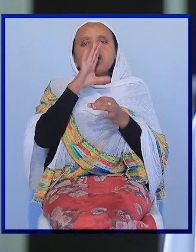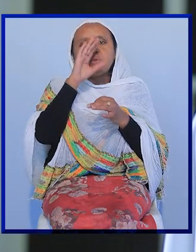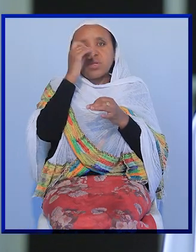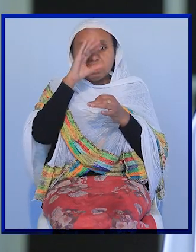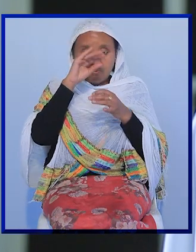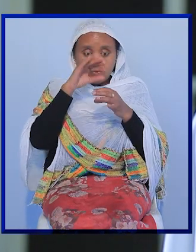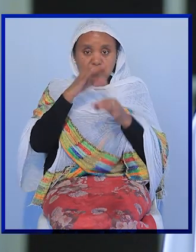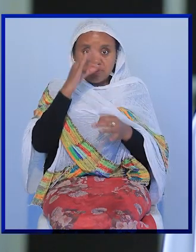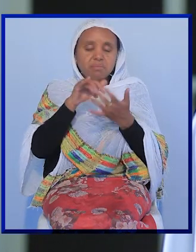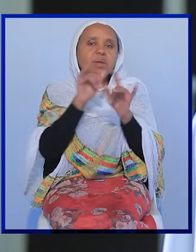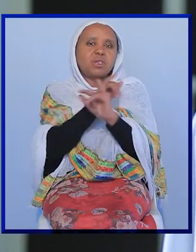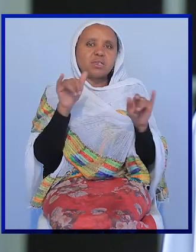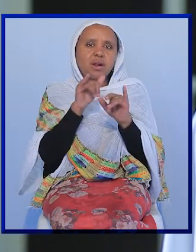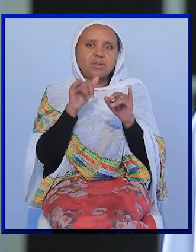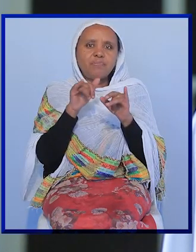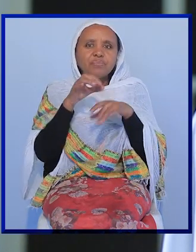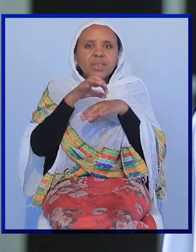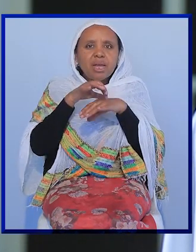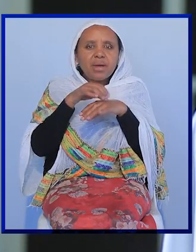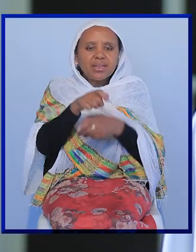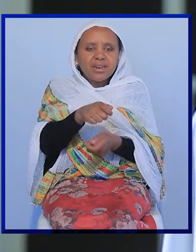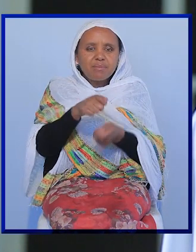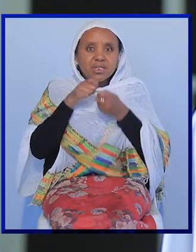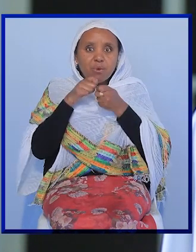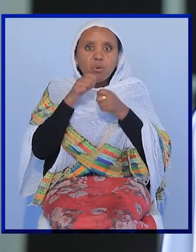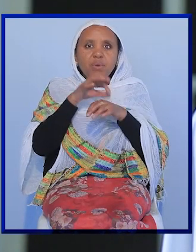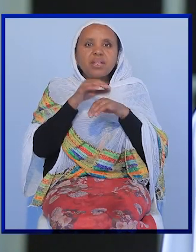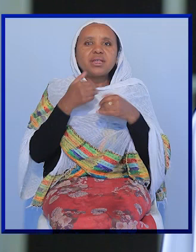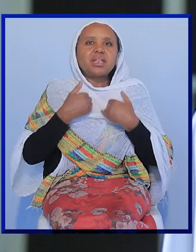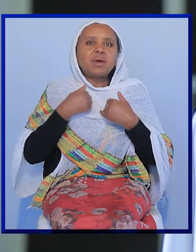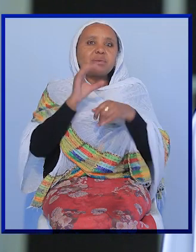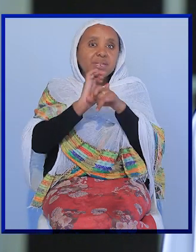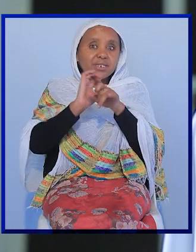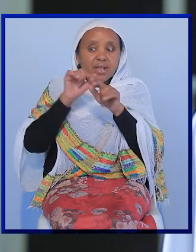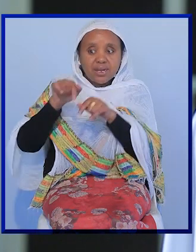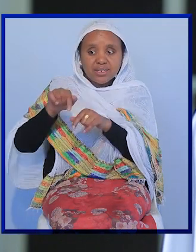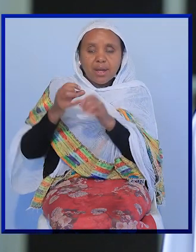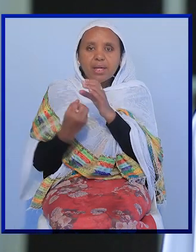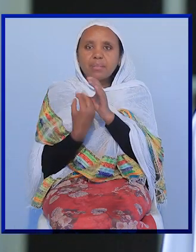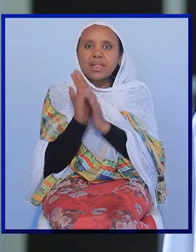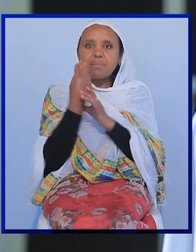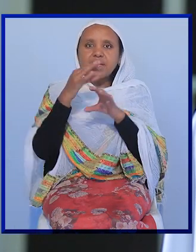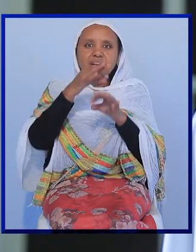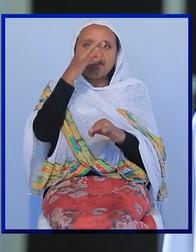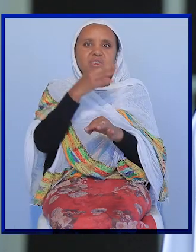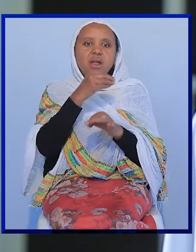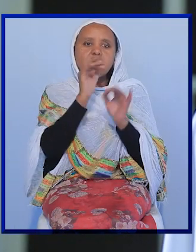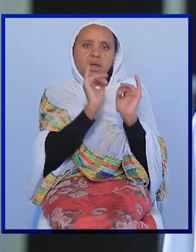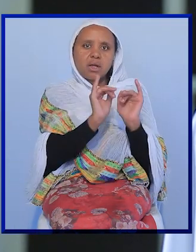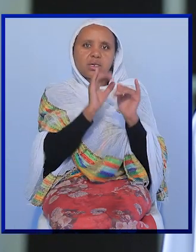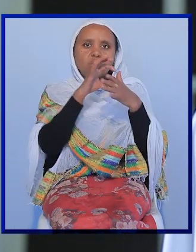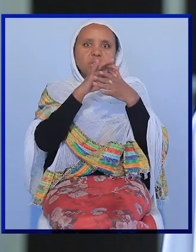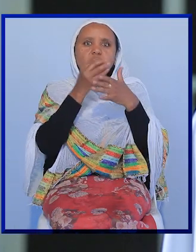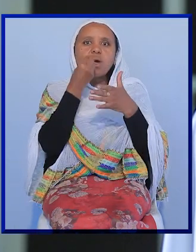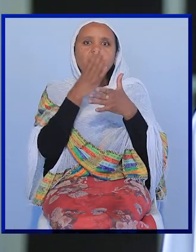በእውነት ከመሬት ውስጥ እንደሚስበው መሬት ከተባለች ከቤተ ክርስቲያን ከዚያ ነው የምትበቅለው ነፍስምና፣ ከዚያ